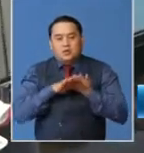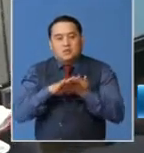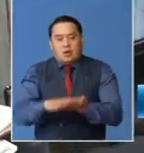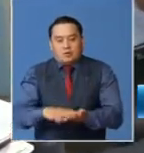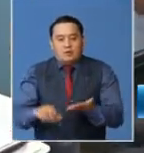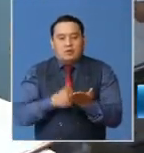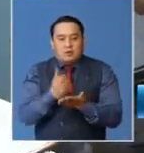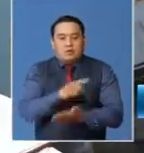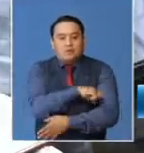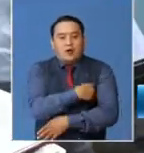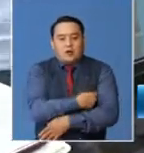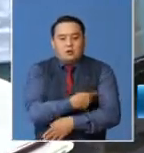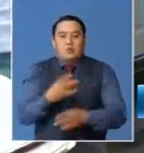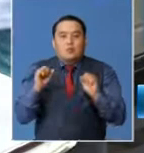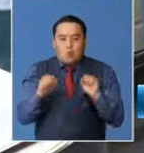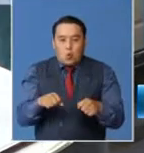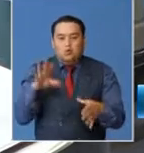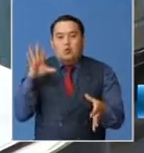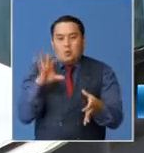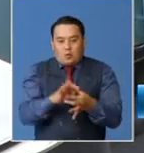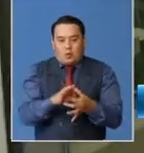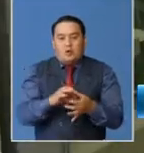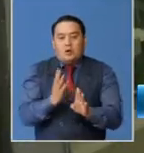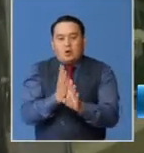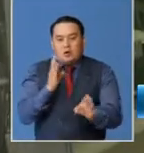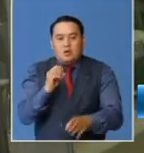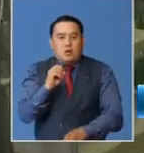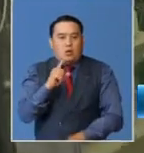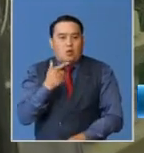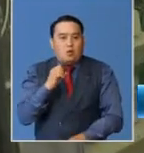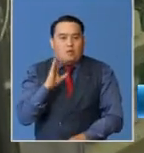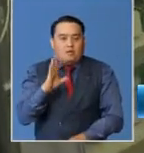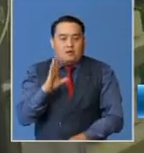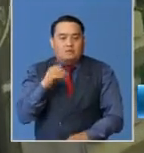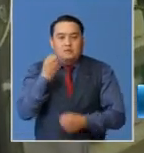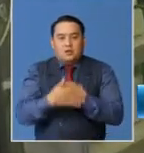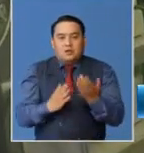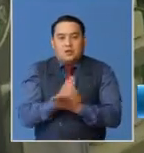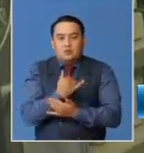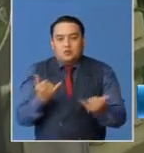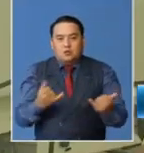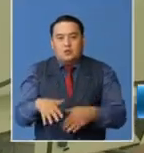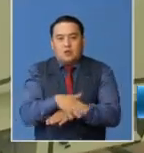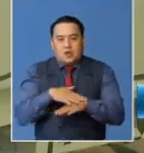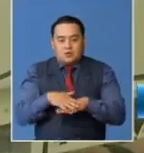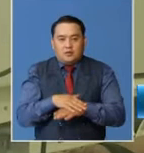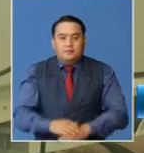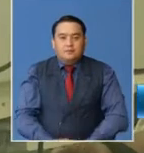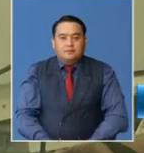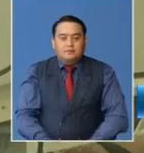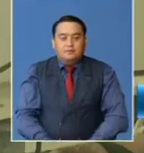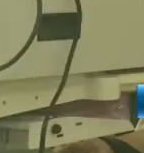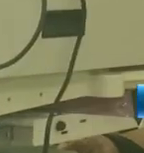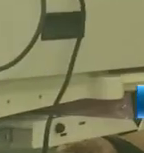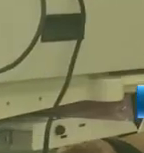имя главного врача. Также можно прикрепиться через портал e-gov.kz и в Центре обслуживания населения. Обзор республиканских